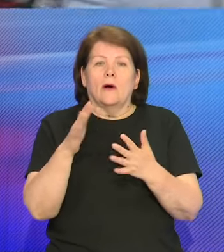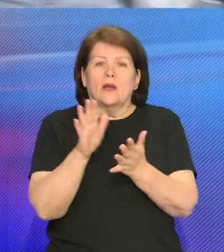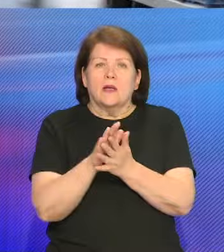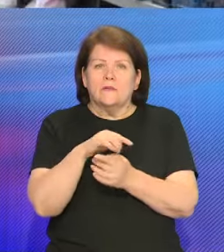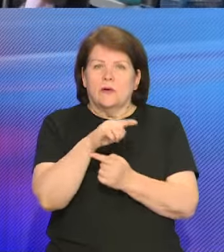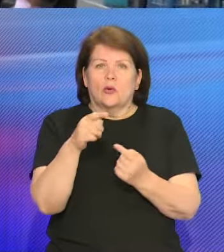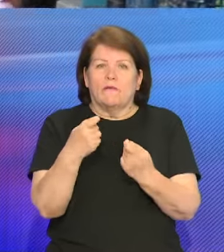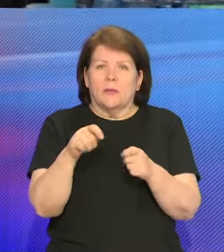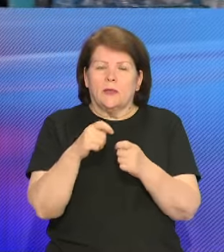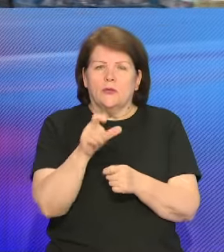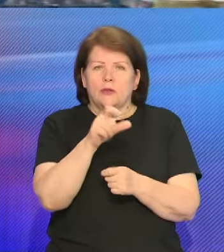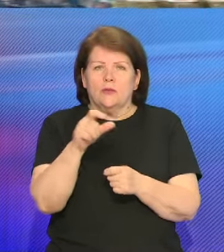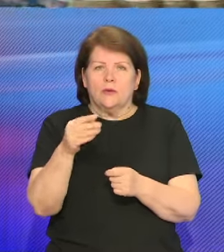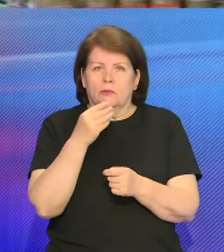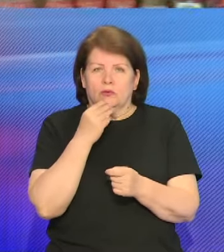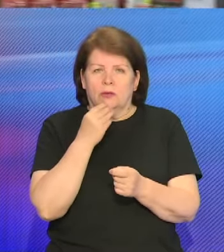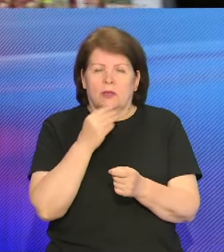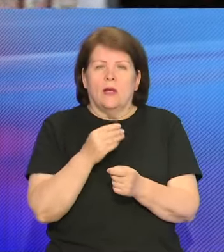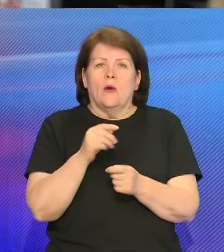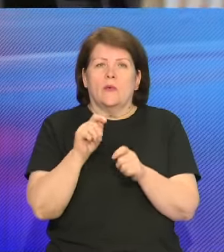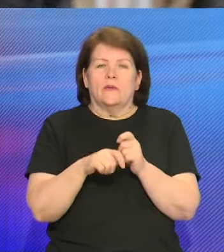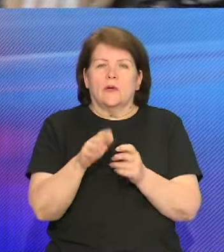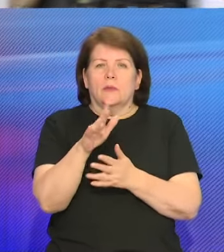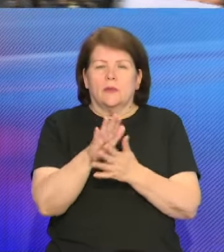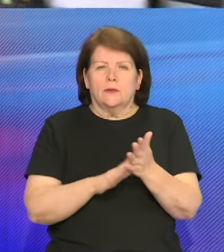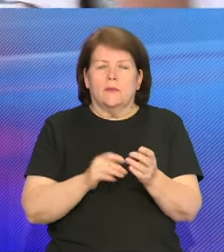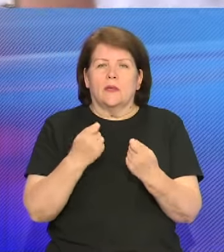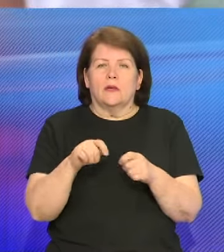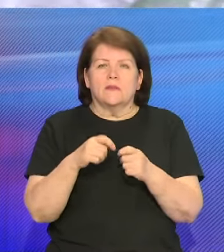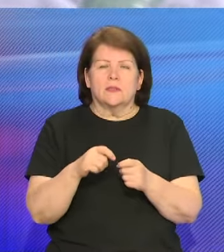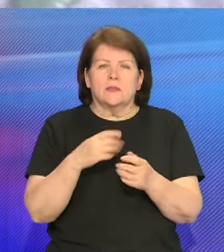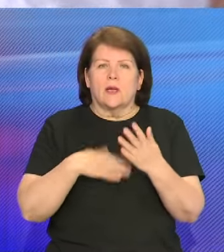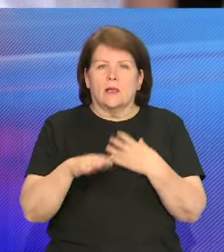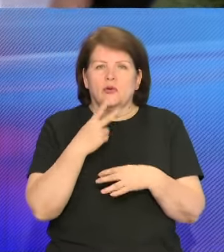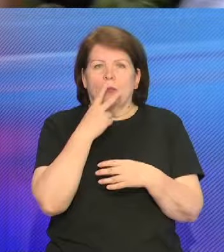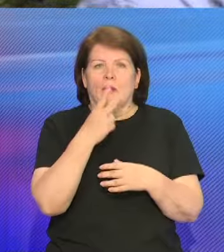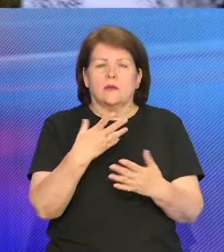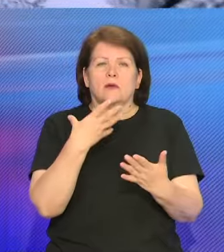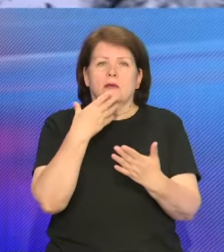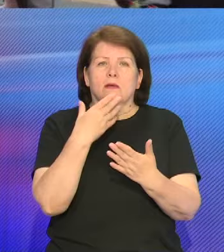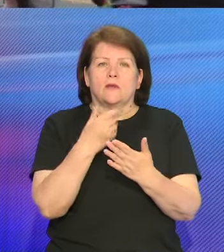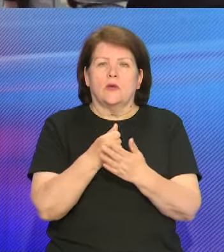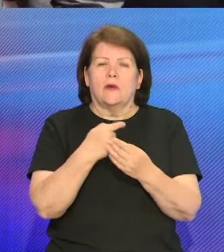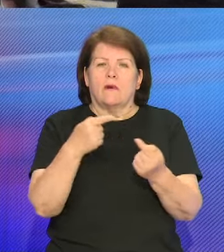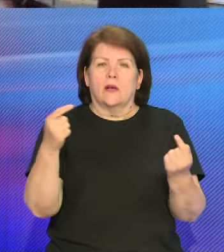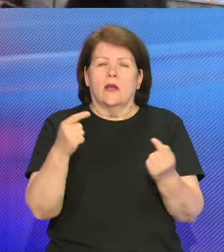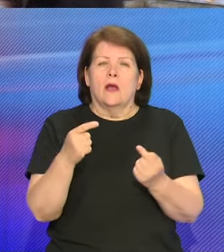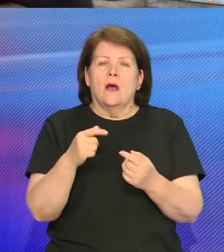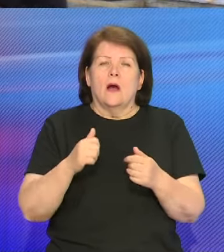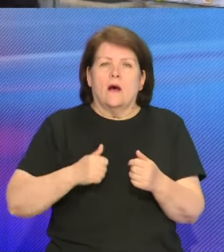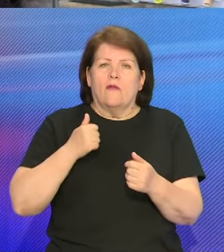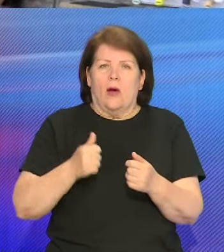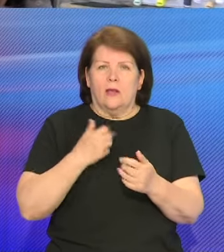человеку. Проверка продолжилась на рынку. Продавцы с радостью показывают свой товар и хвалят его смак и якости. Марыя